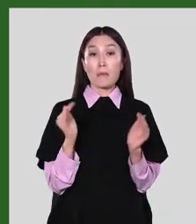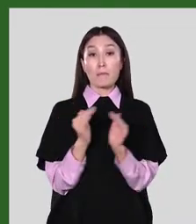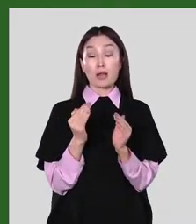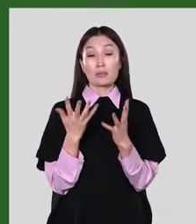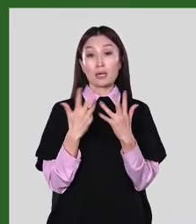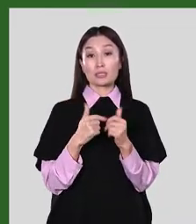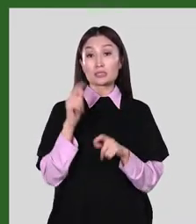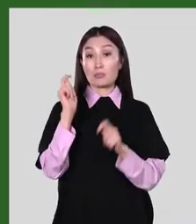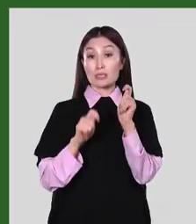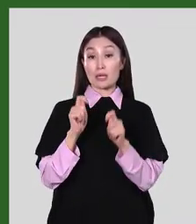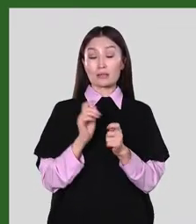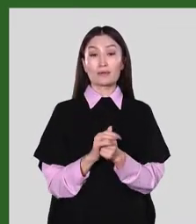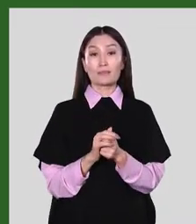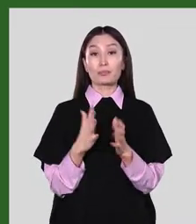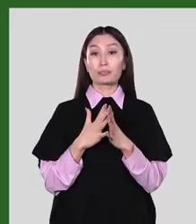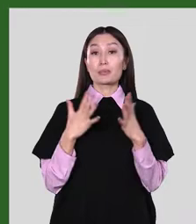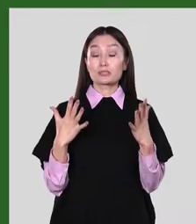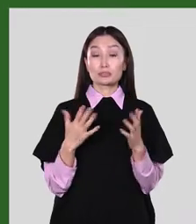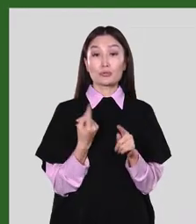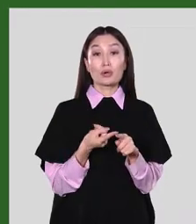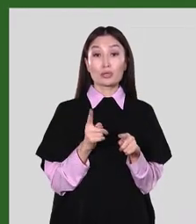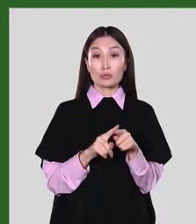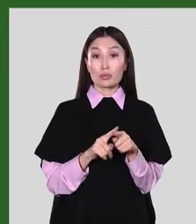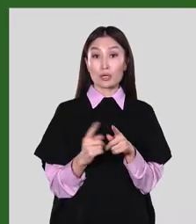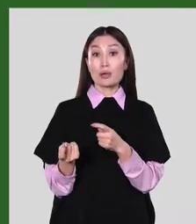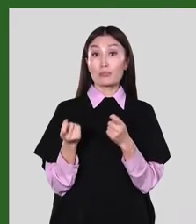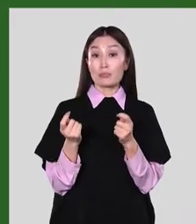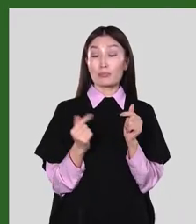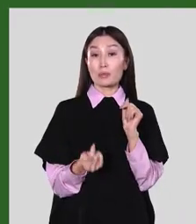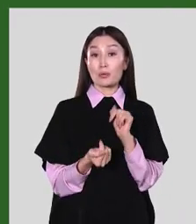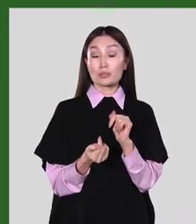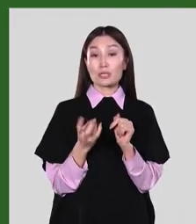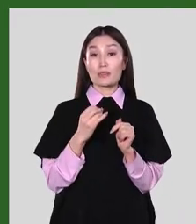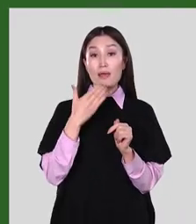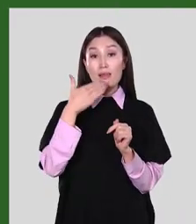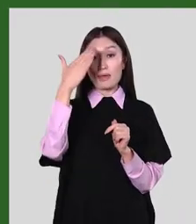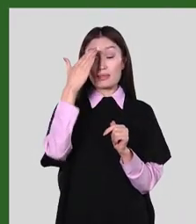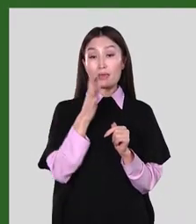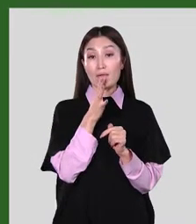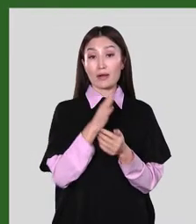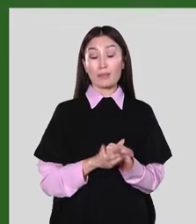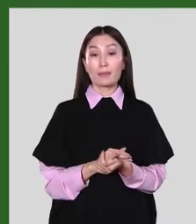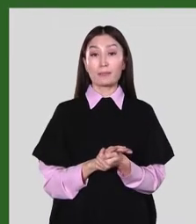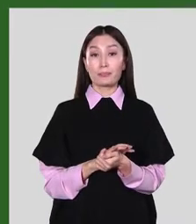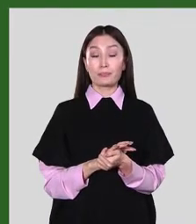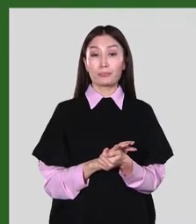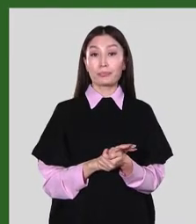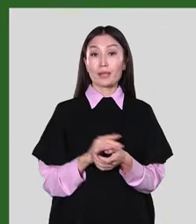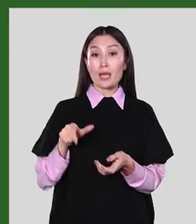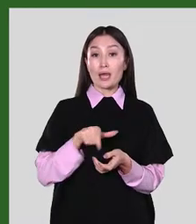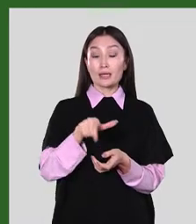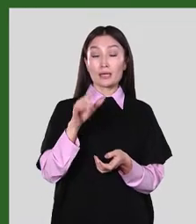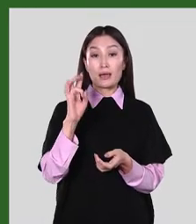количеством осадков большинство которых приходится на летнее время река